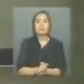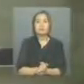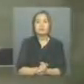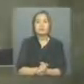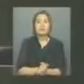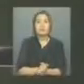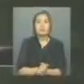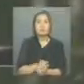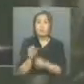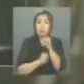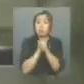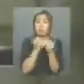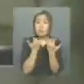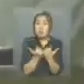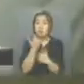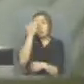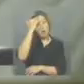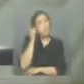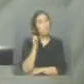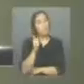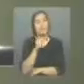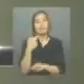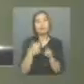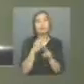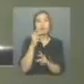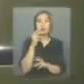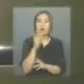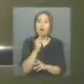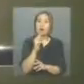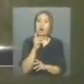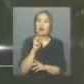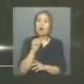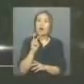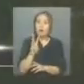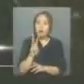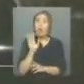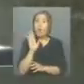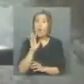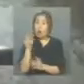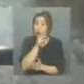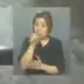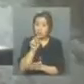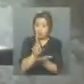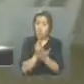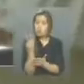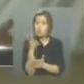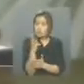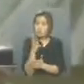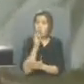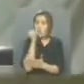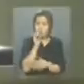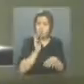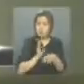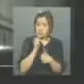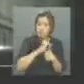ปีนี้ถือเป็นปีแห่งความสำเร็จของอเดลนักร้องสาวชาวอังกฤษที่คว้าไปถึง4รางวัลใหญ่จากอัลบั้มแห่งปีเพลงแห่ง